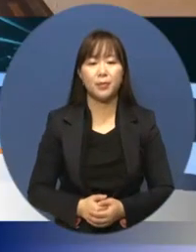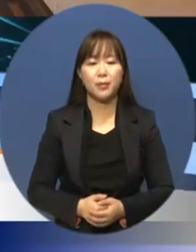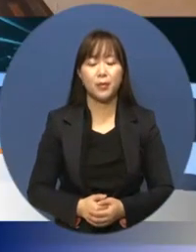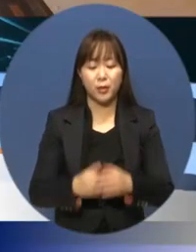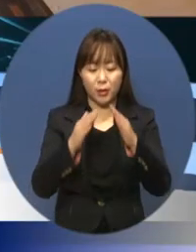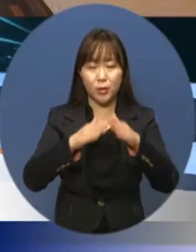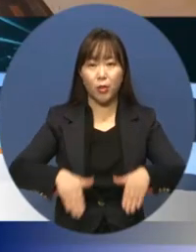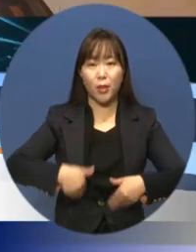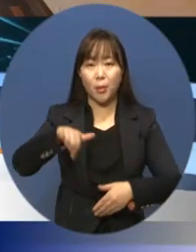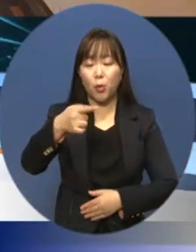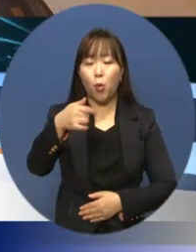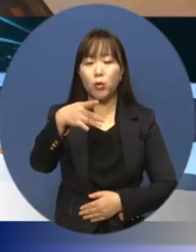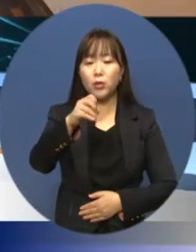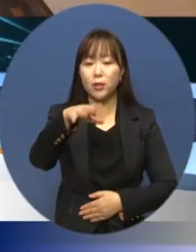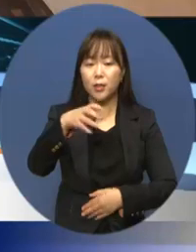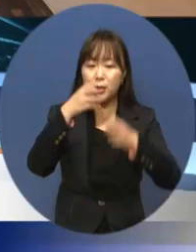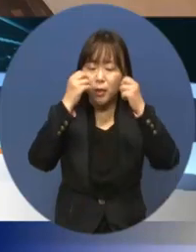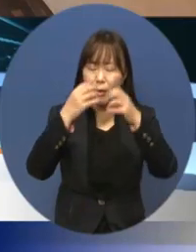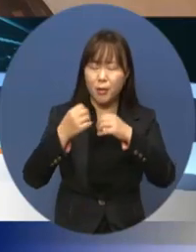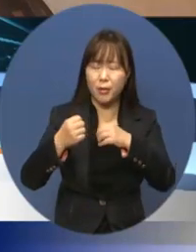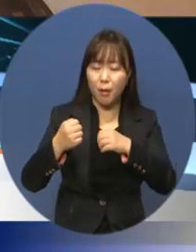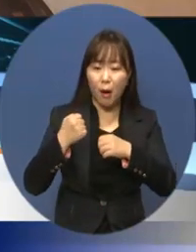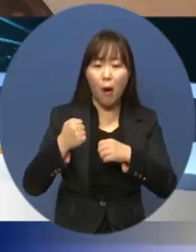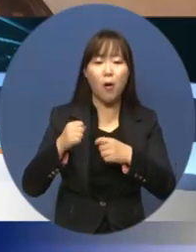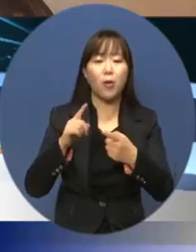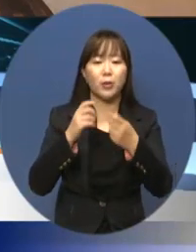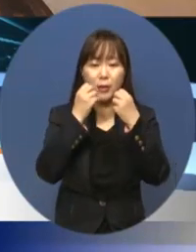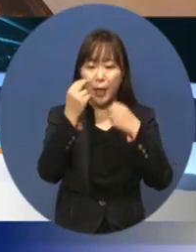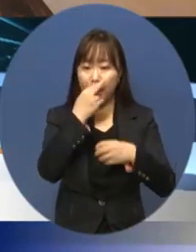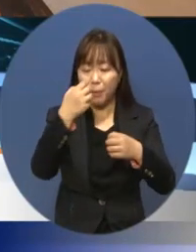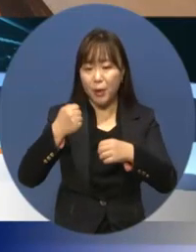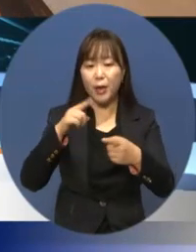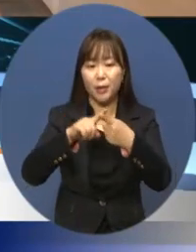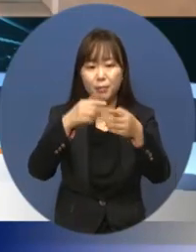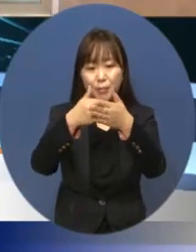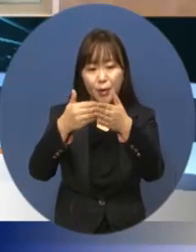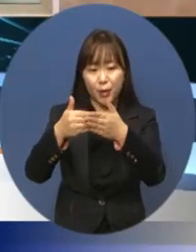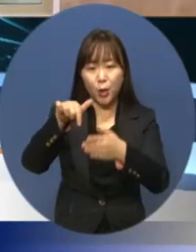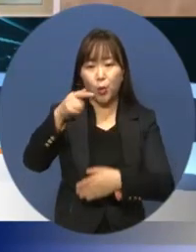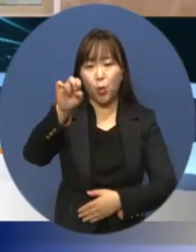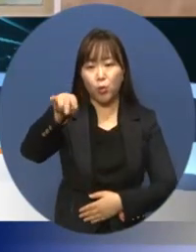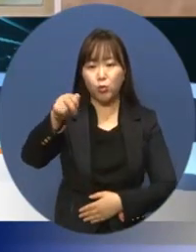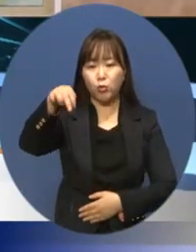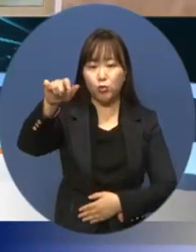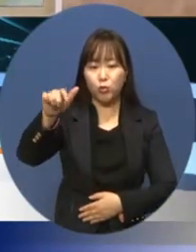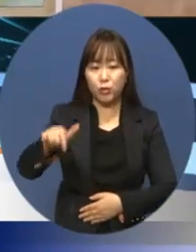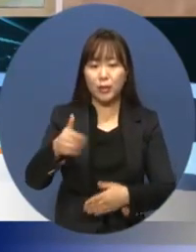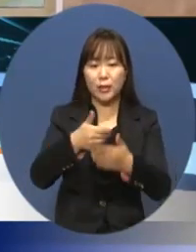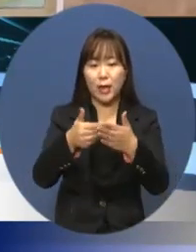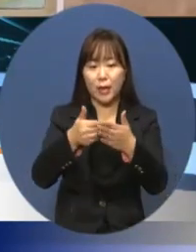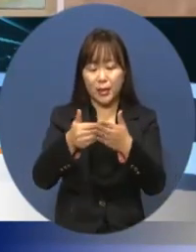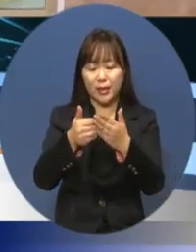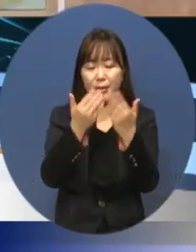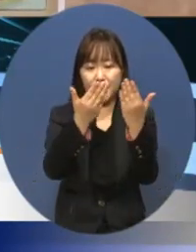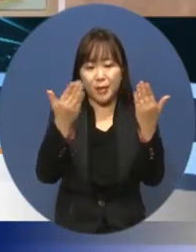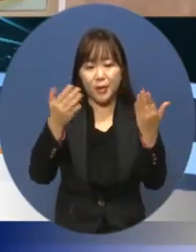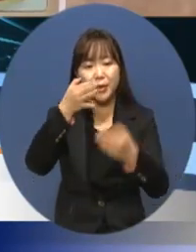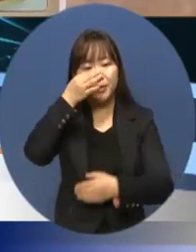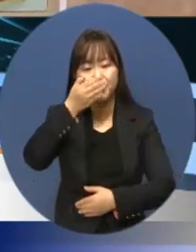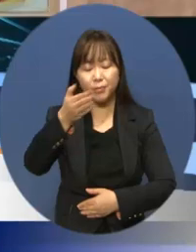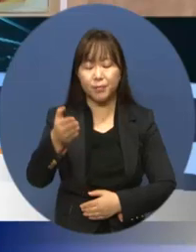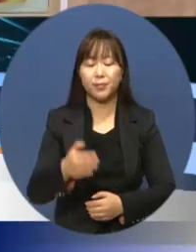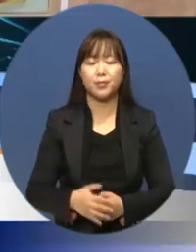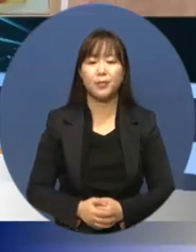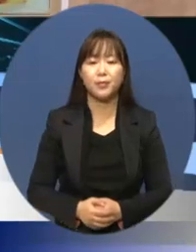전남 고흥에서 새로운 생명력을 여유 있게 화폭에 표현한 고윤숙 작가의 전시가 열렸습니다. 현장에